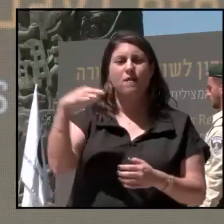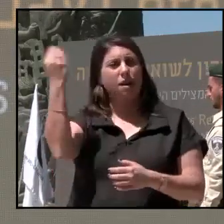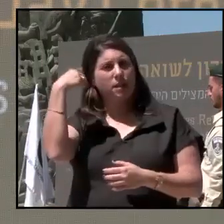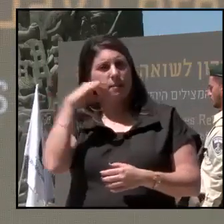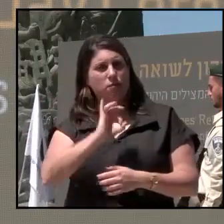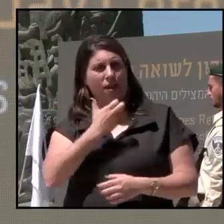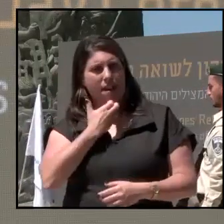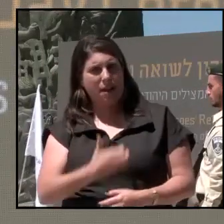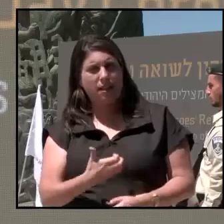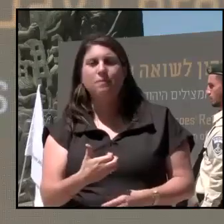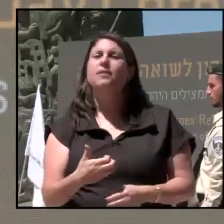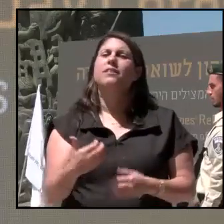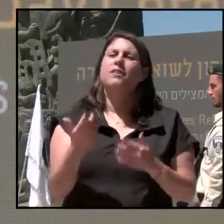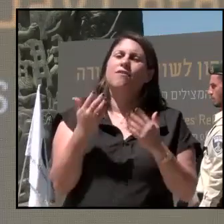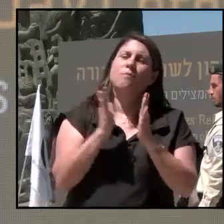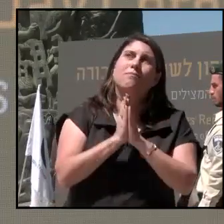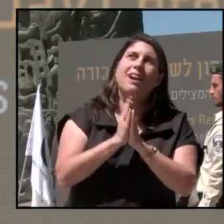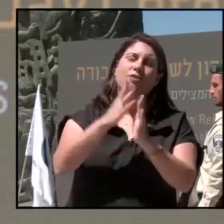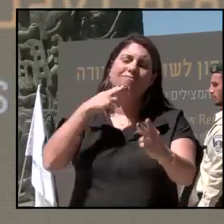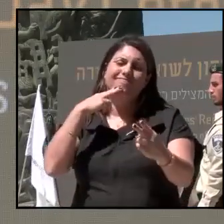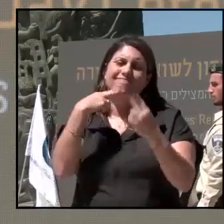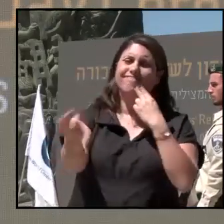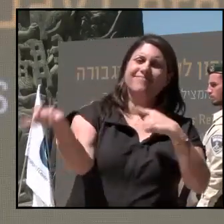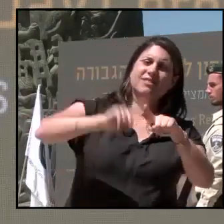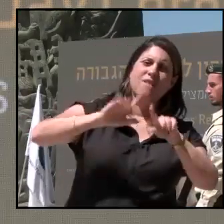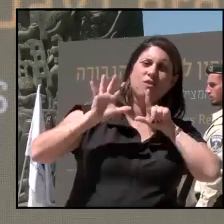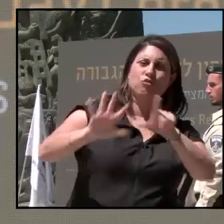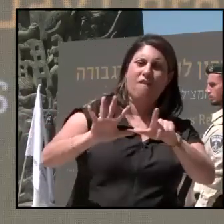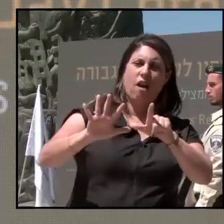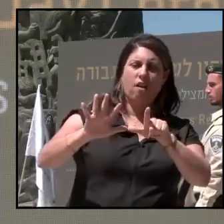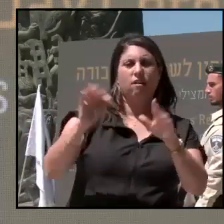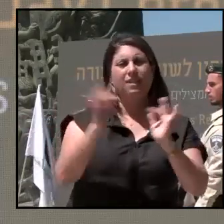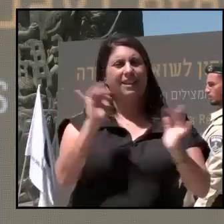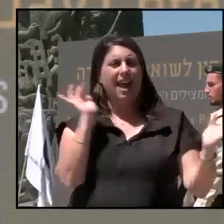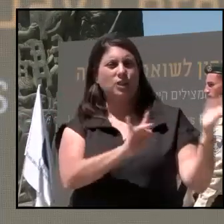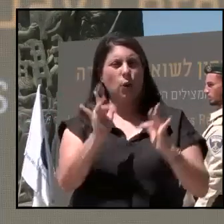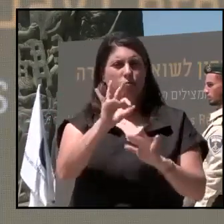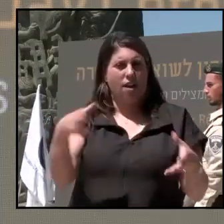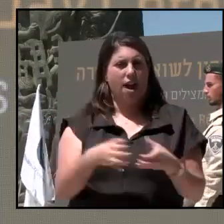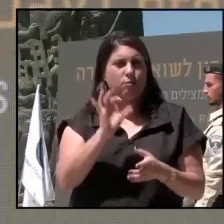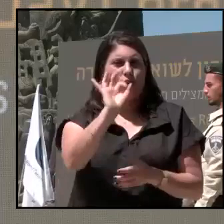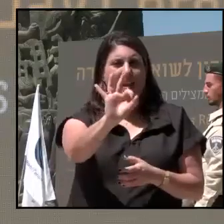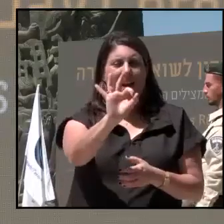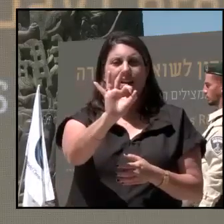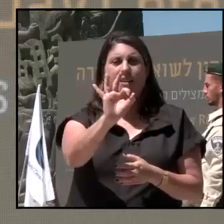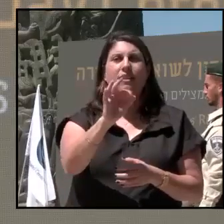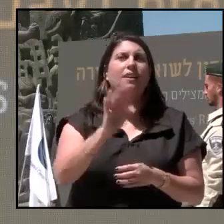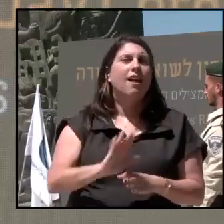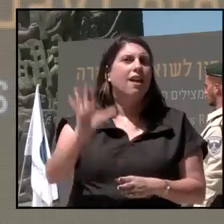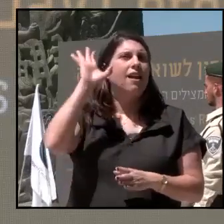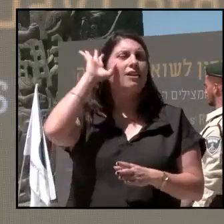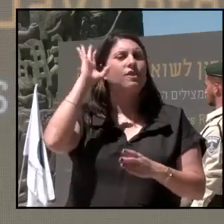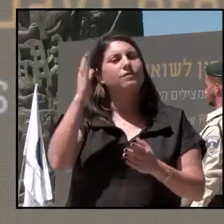ותלמידיהם, ואשב גמול 7 לצוררי עמך. שבעת